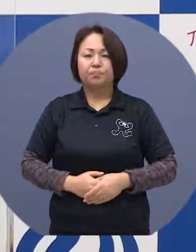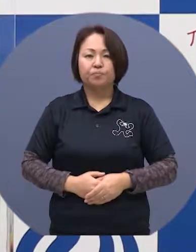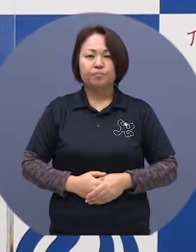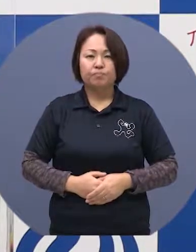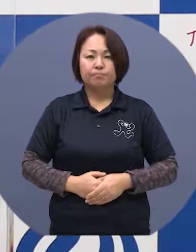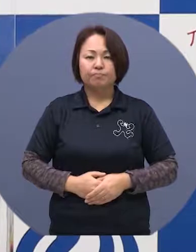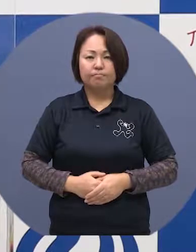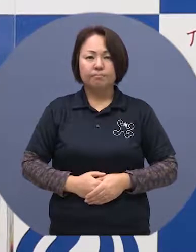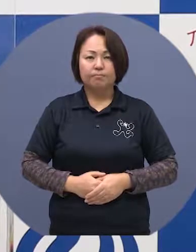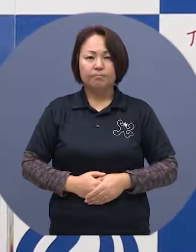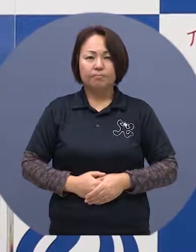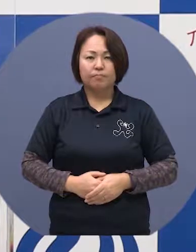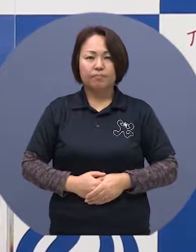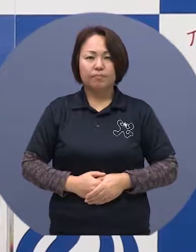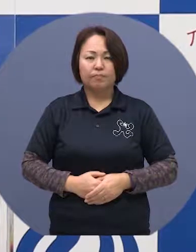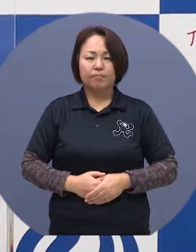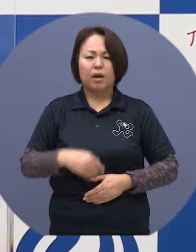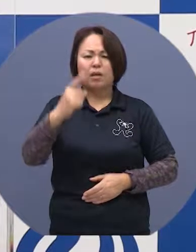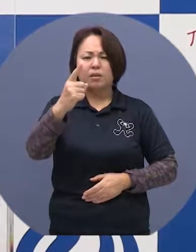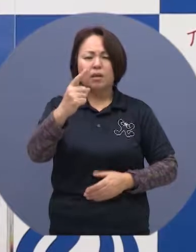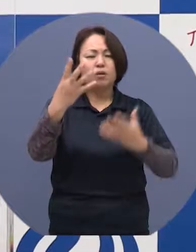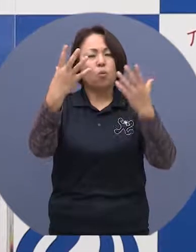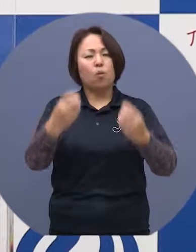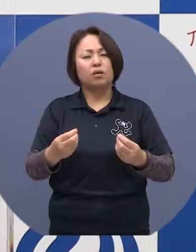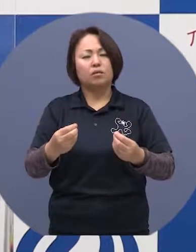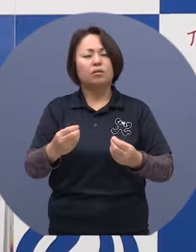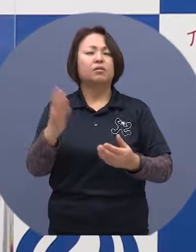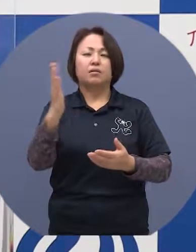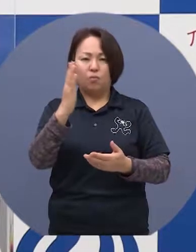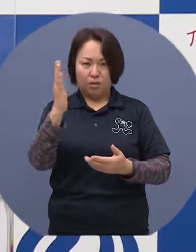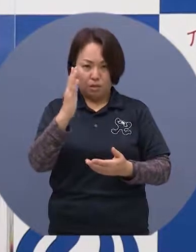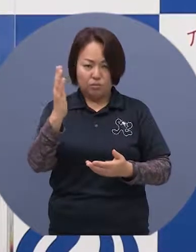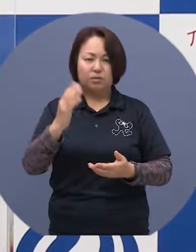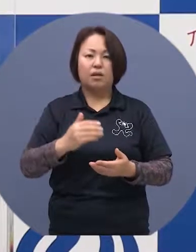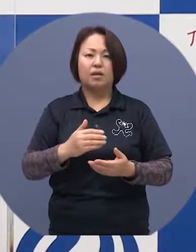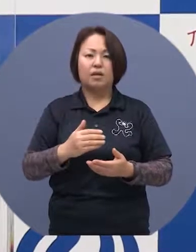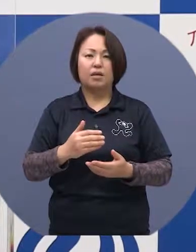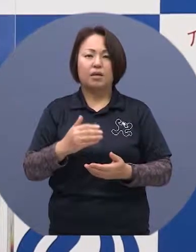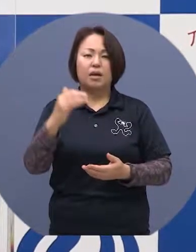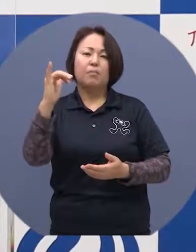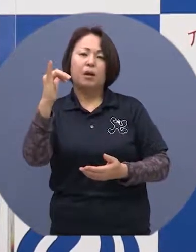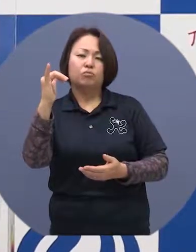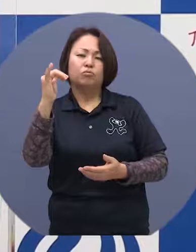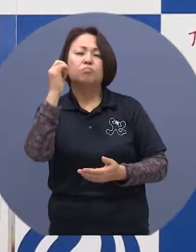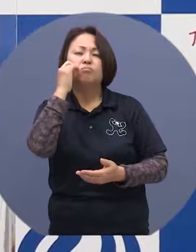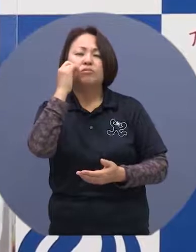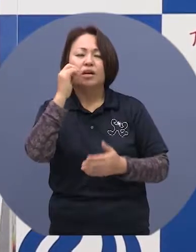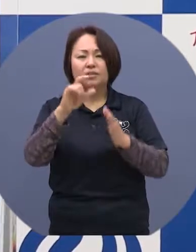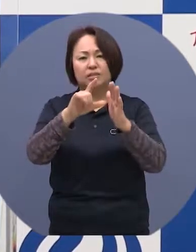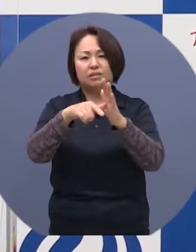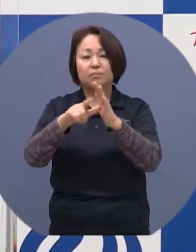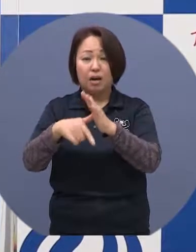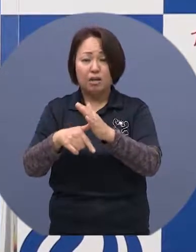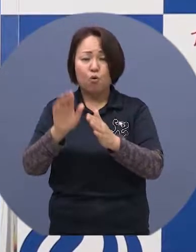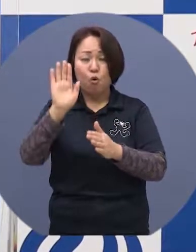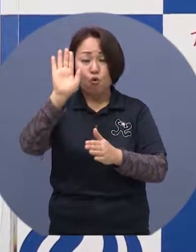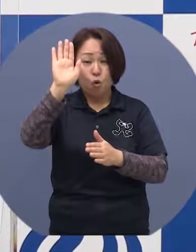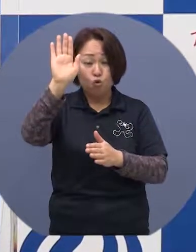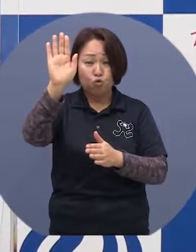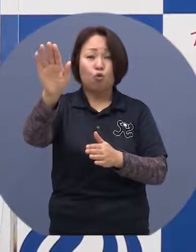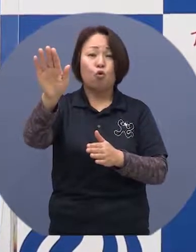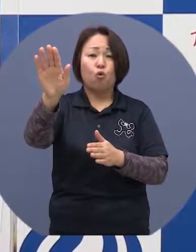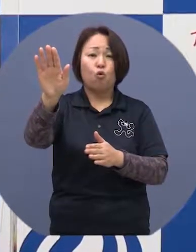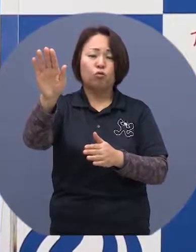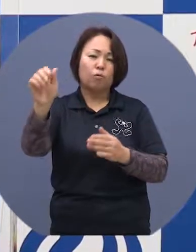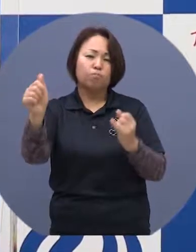あのまあ一過性のイベントにするのではなくてですねa カップにならなかった方も今後のご